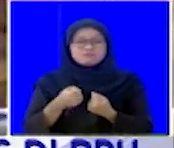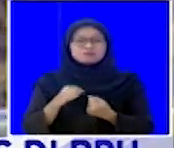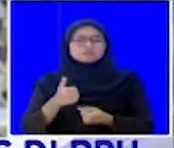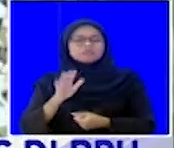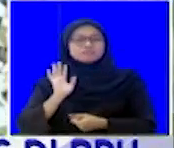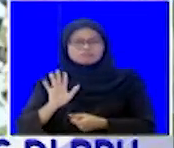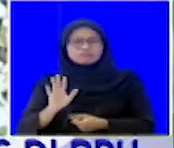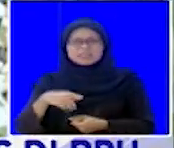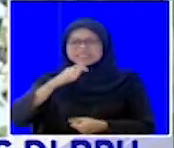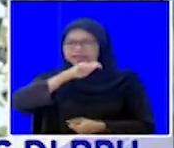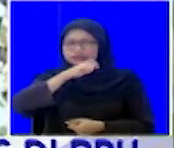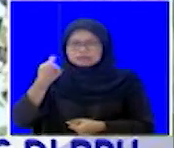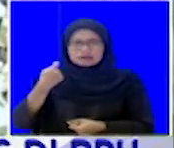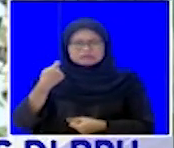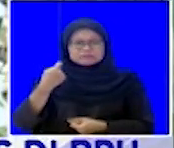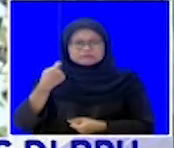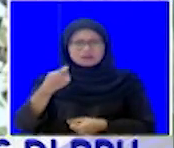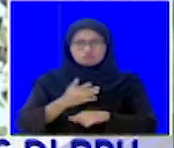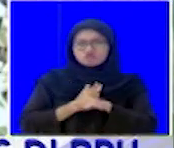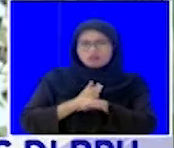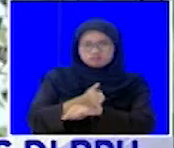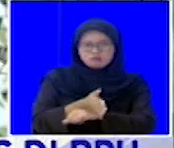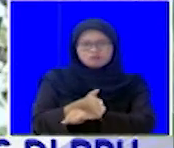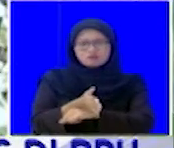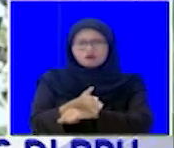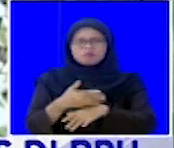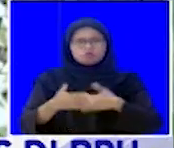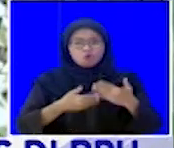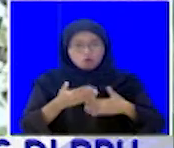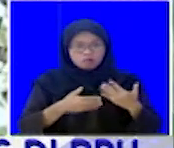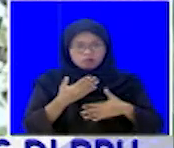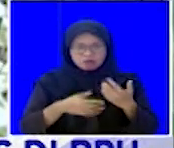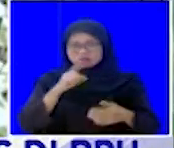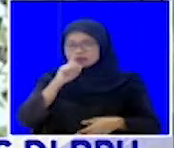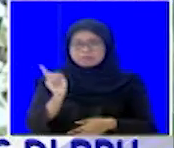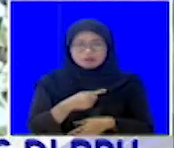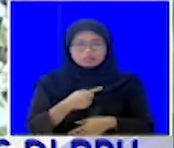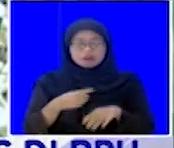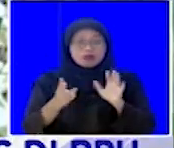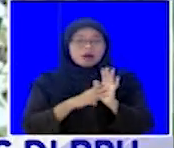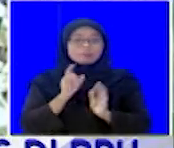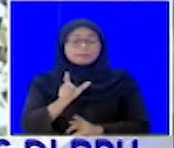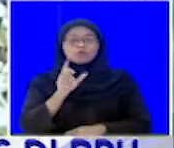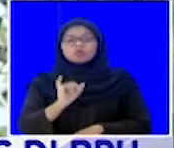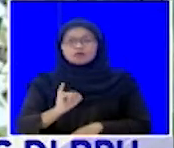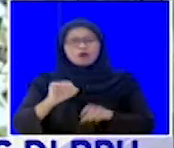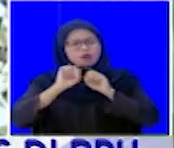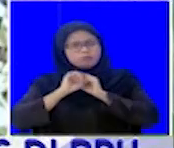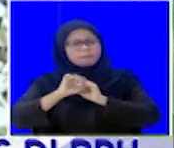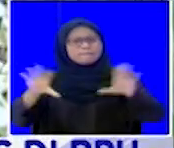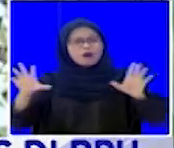kurban. Karenanya Majelis Ulama Indonesia menetapkan fatwa nomor 37 tahun 2019